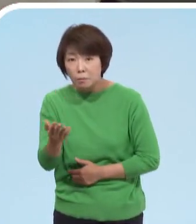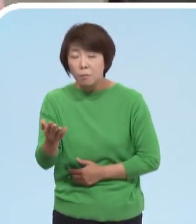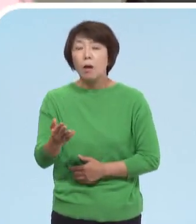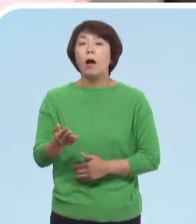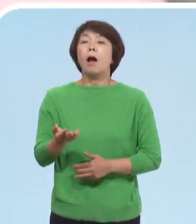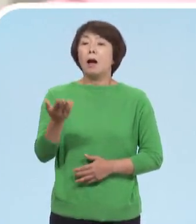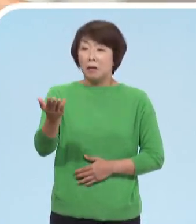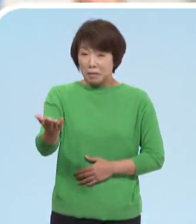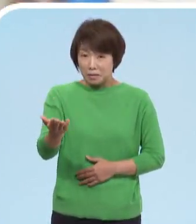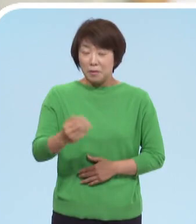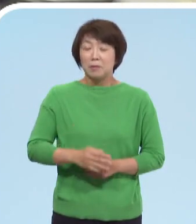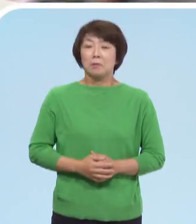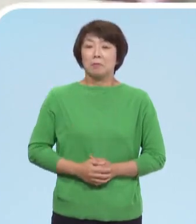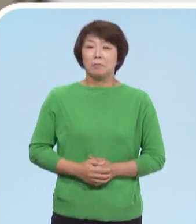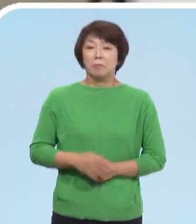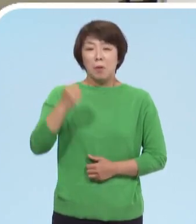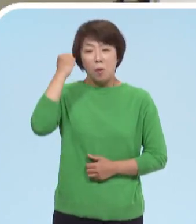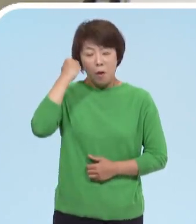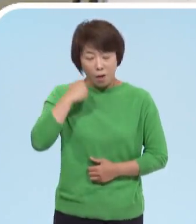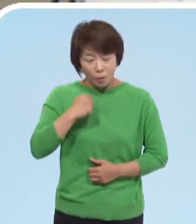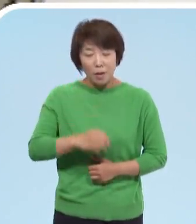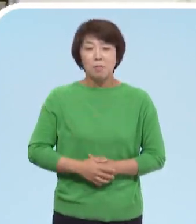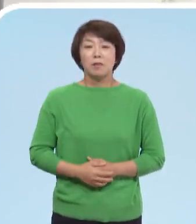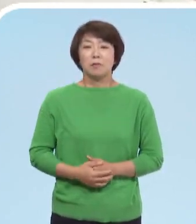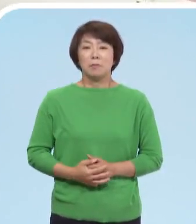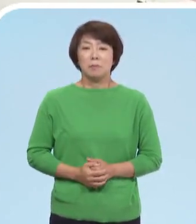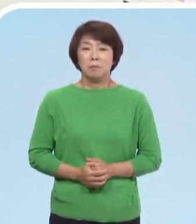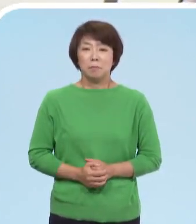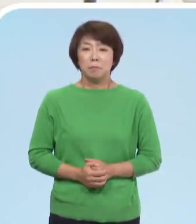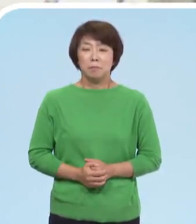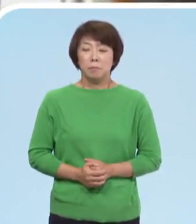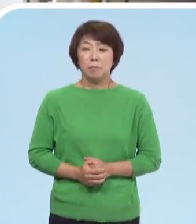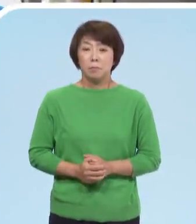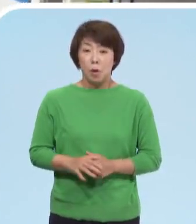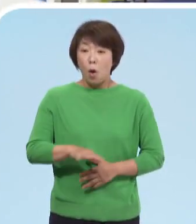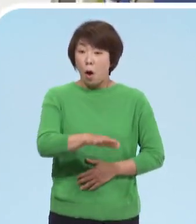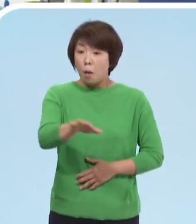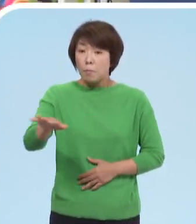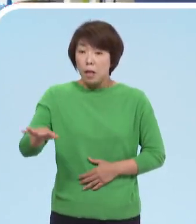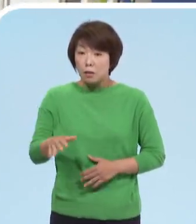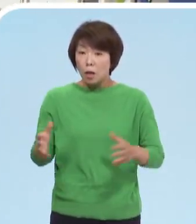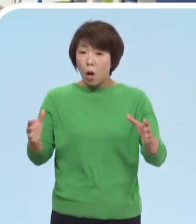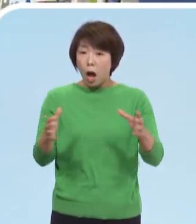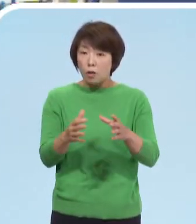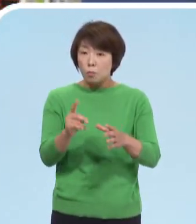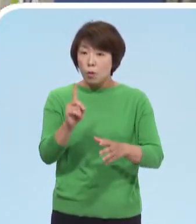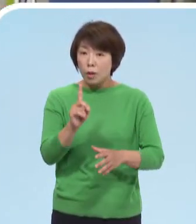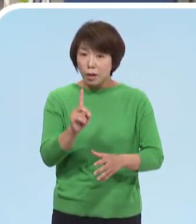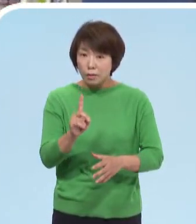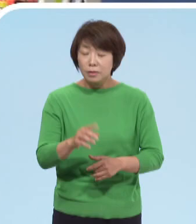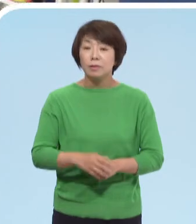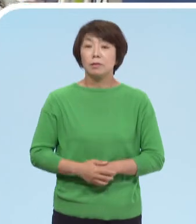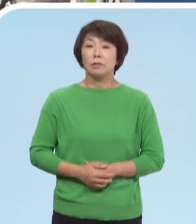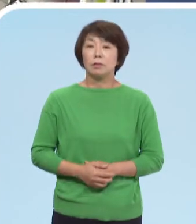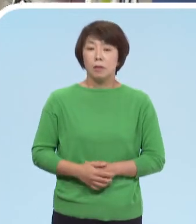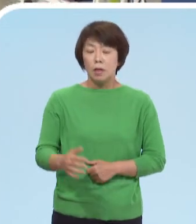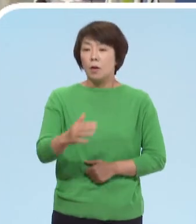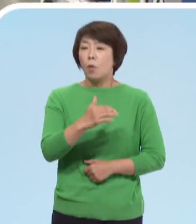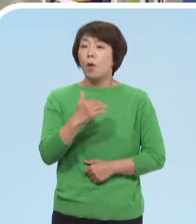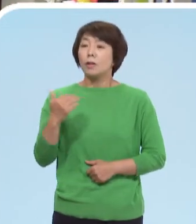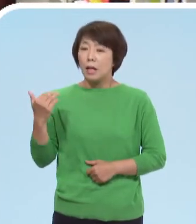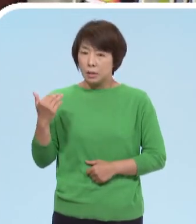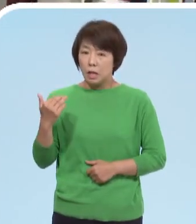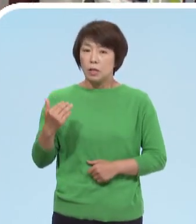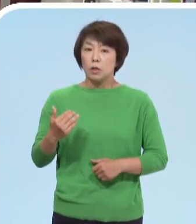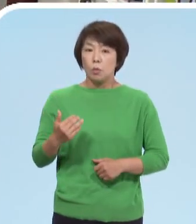しゃいます？あ、山本さんですか？ はい、おはようございます。 おはようございます。あの、皆さんはどういった集まりなんですか？ はい、私